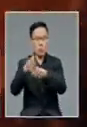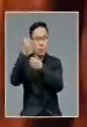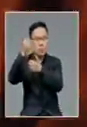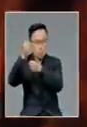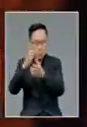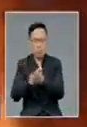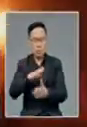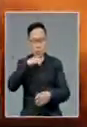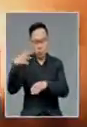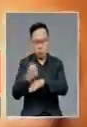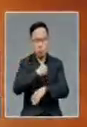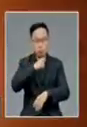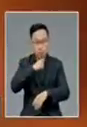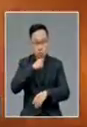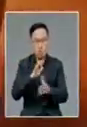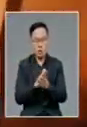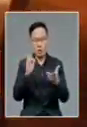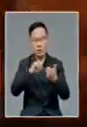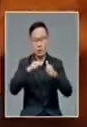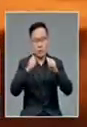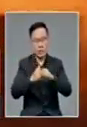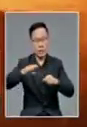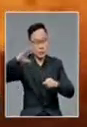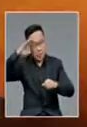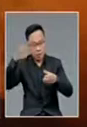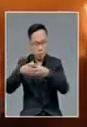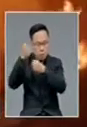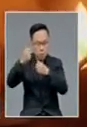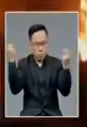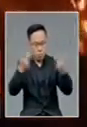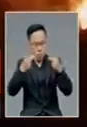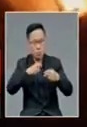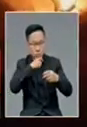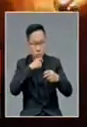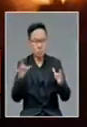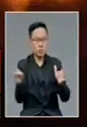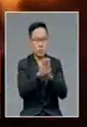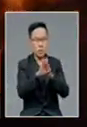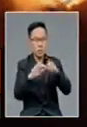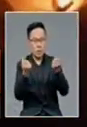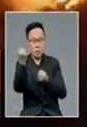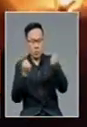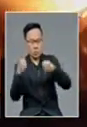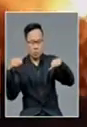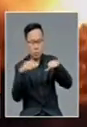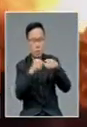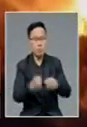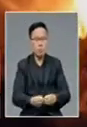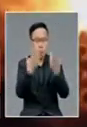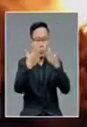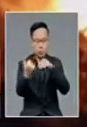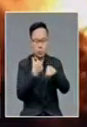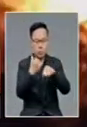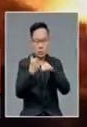งค่ำวันอาทิตย์ตามเวลาท้องถิ่นวิดีโอจากกลุ่ม White Helmet เนี่ยแสดงให้เห็นว่ามีความเสียหายอย่างหนักเกิดขึ้นบนถนนส